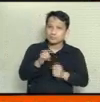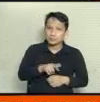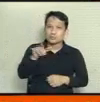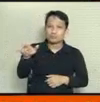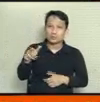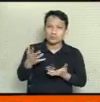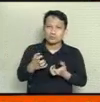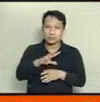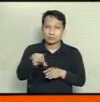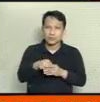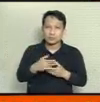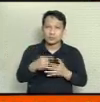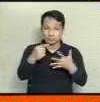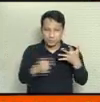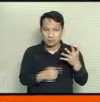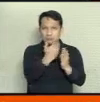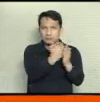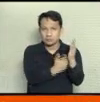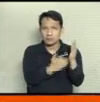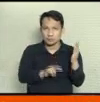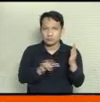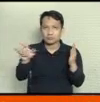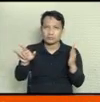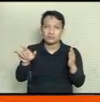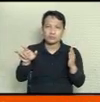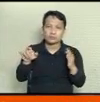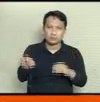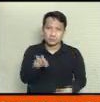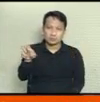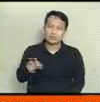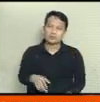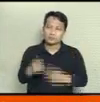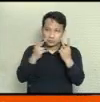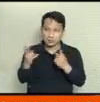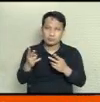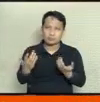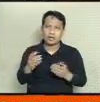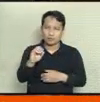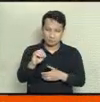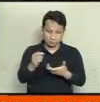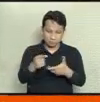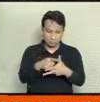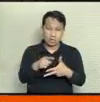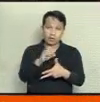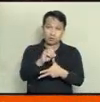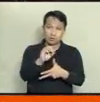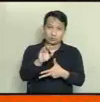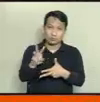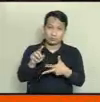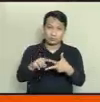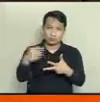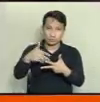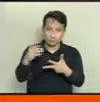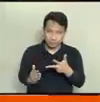naging parte ng mga bucket list nila para puntahan ito. Tanging mga OFW, permanent resident at estudyante lang ang papayagang makabiyahe